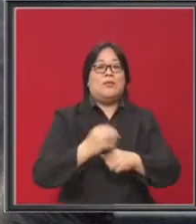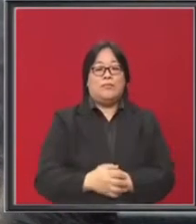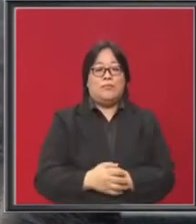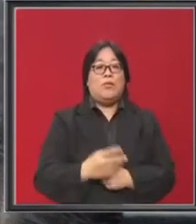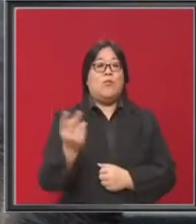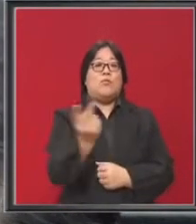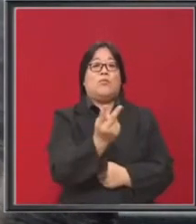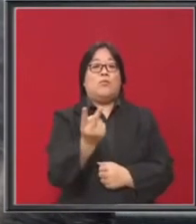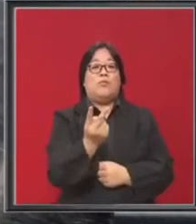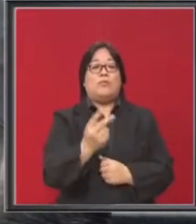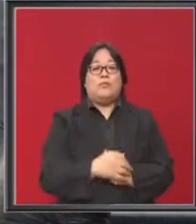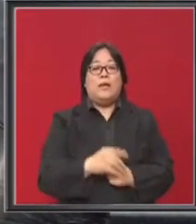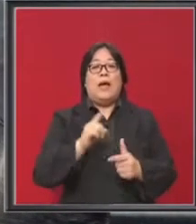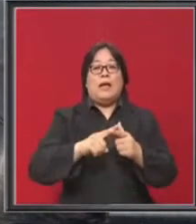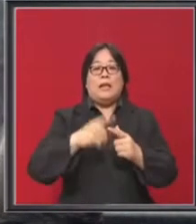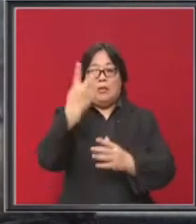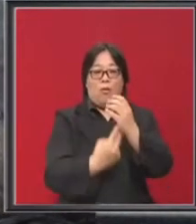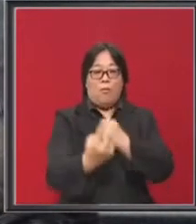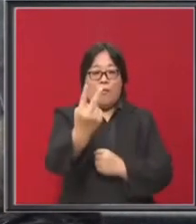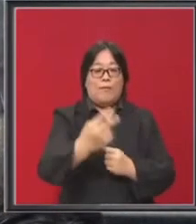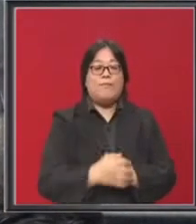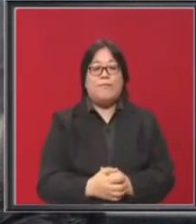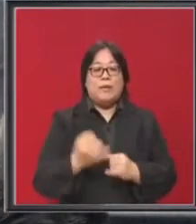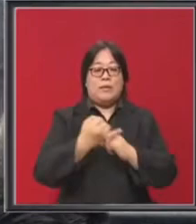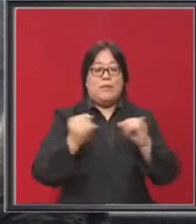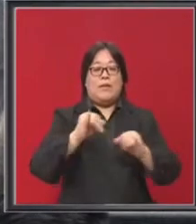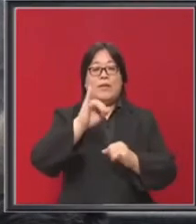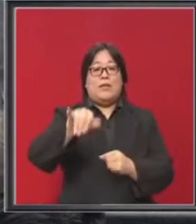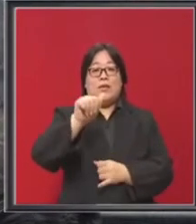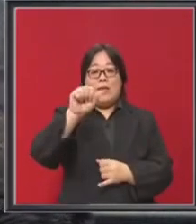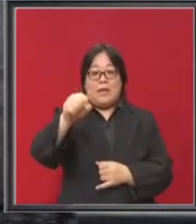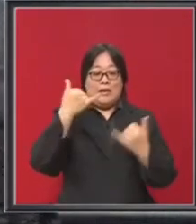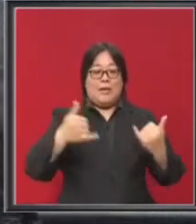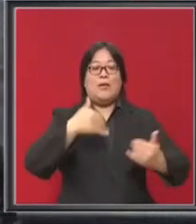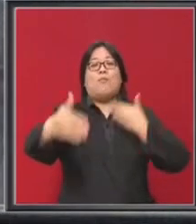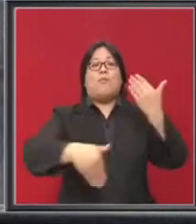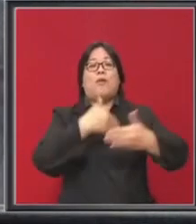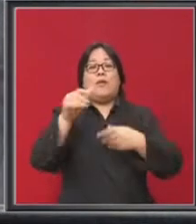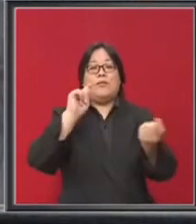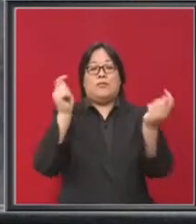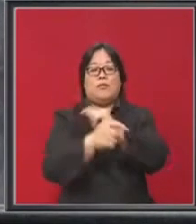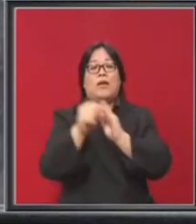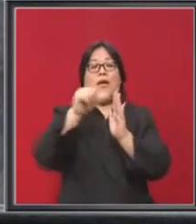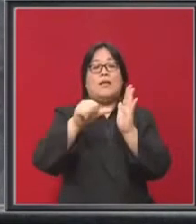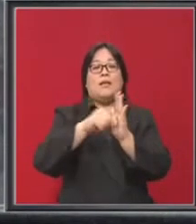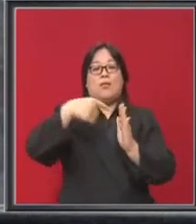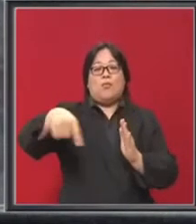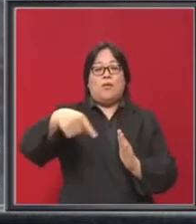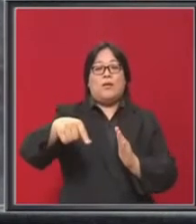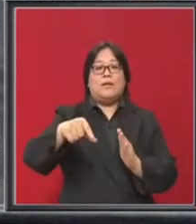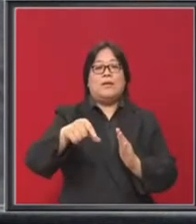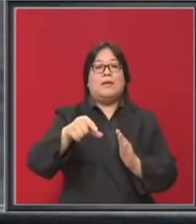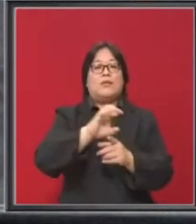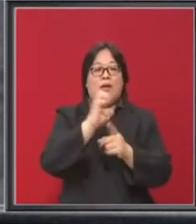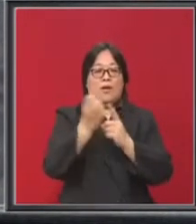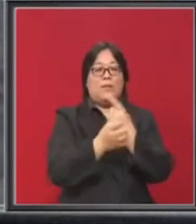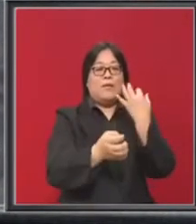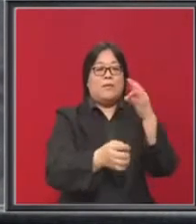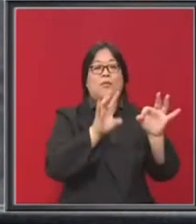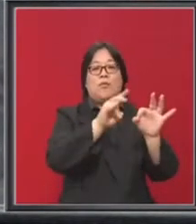keduanya atau kedua-duanya sekali jabatan sekitar sedang dalam proses mengidap tak quality alam sekeliling sampai jumpa